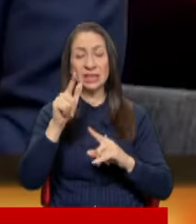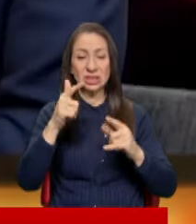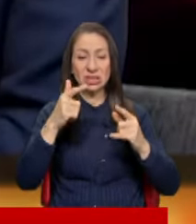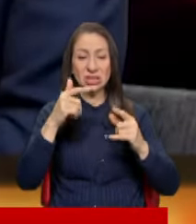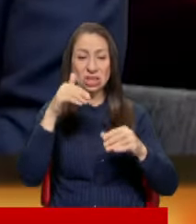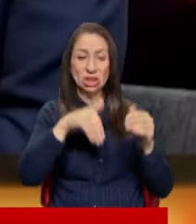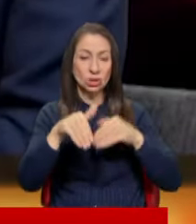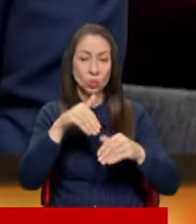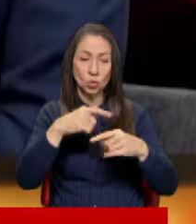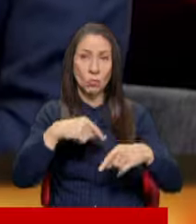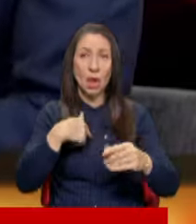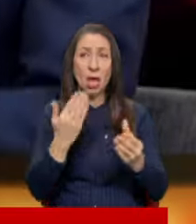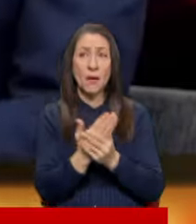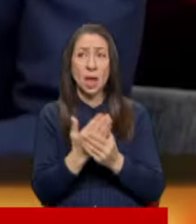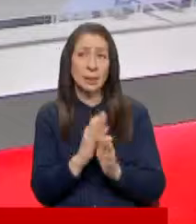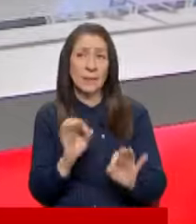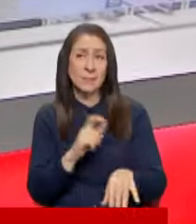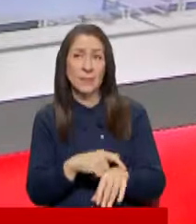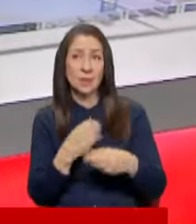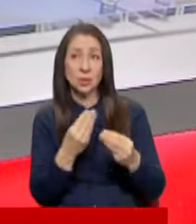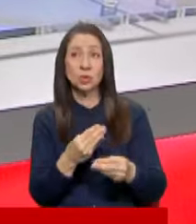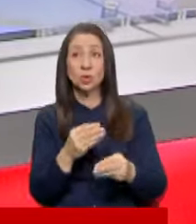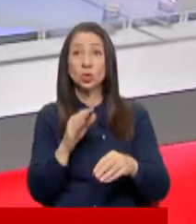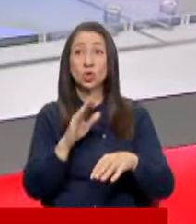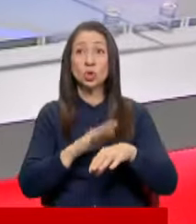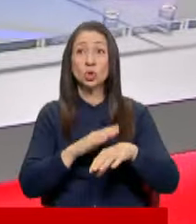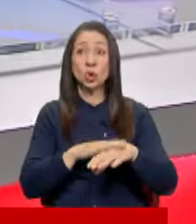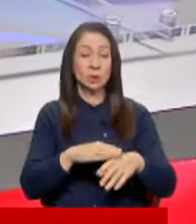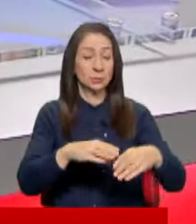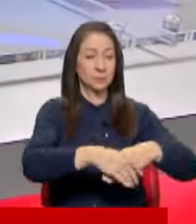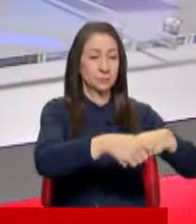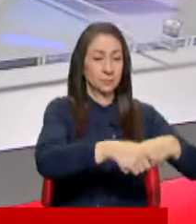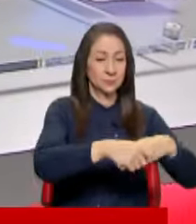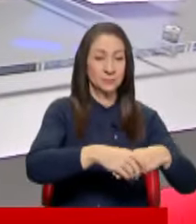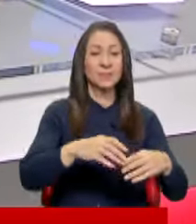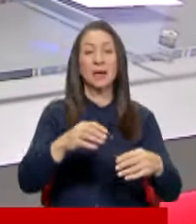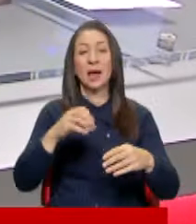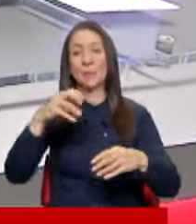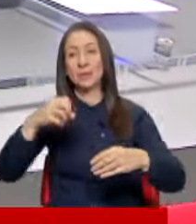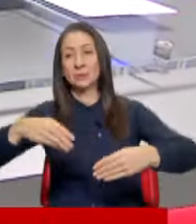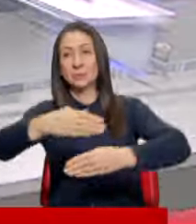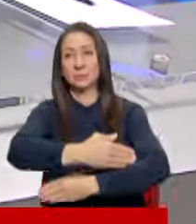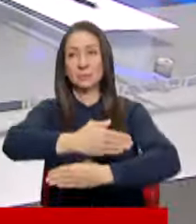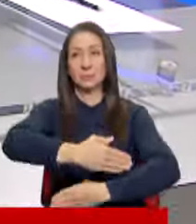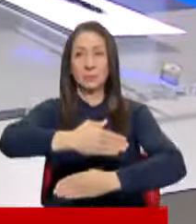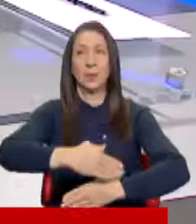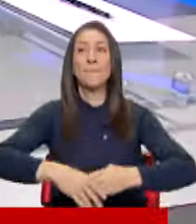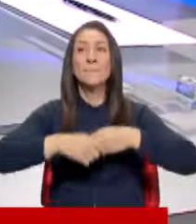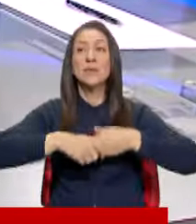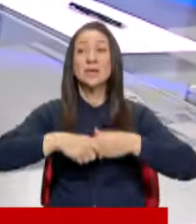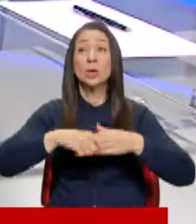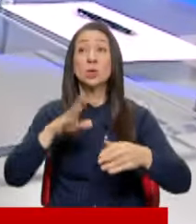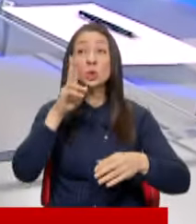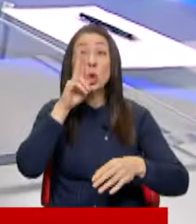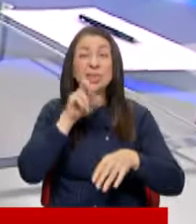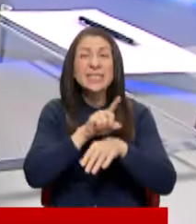muhatabı dır biz evraklarınızı zamanında teslim ettik sol elleriyle CHP ile tokalaşmıştır sürdürdüler